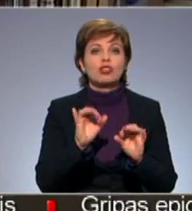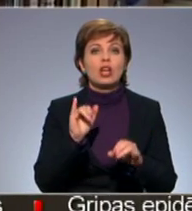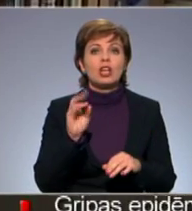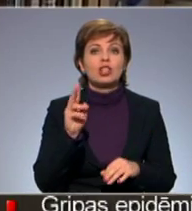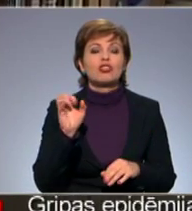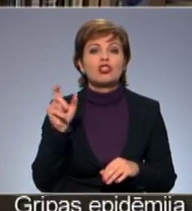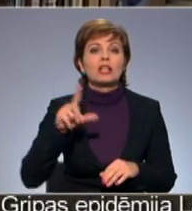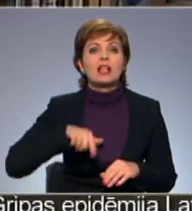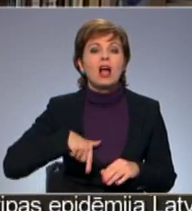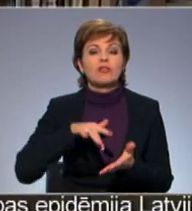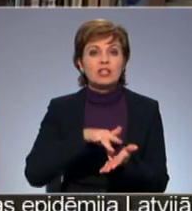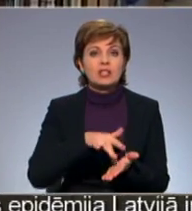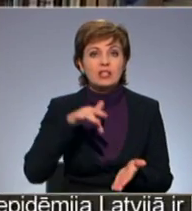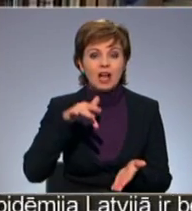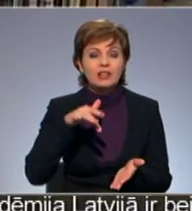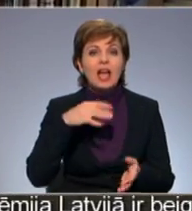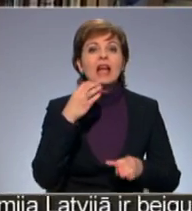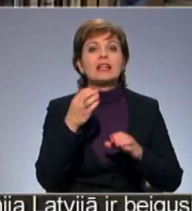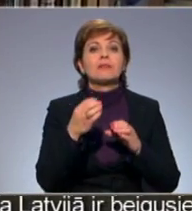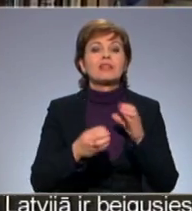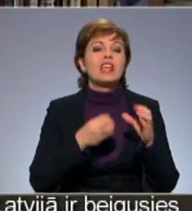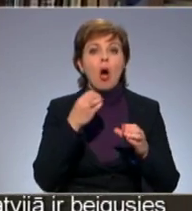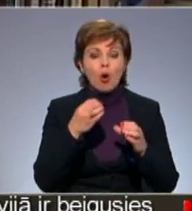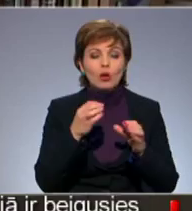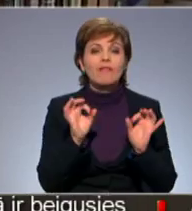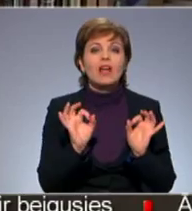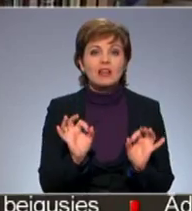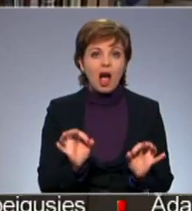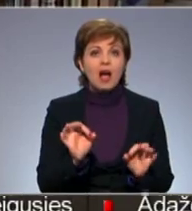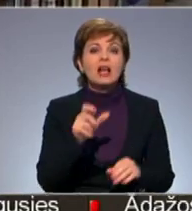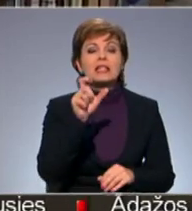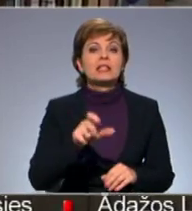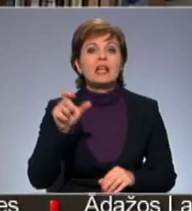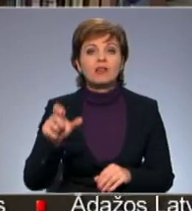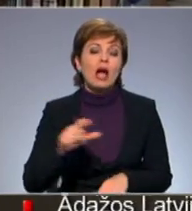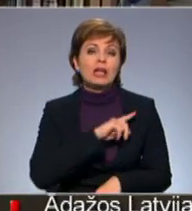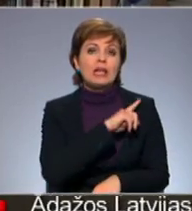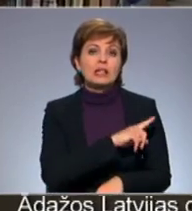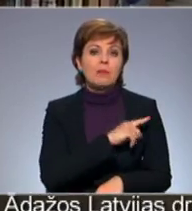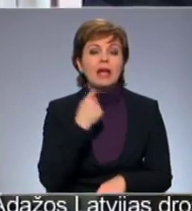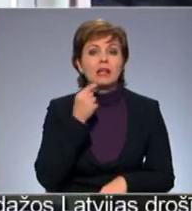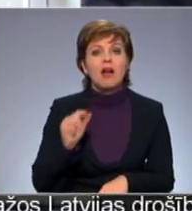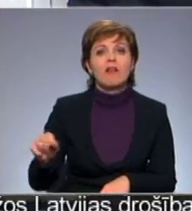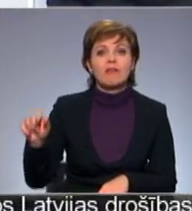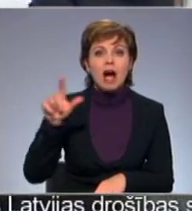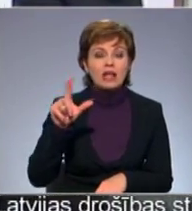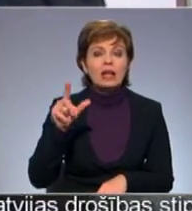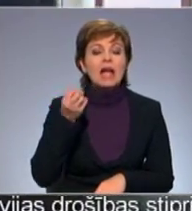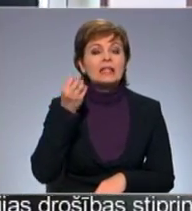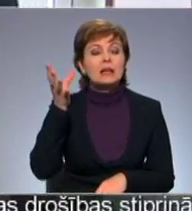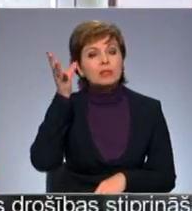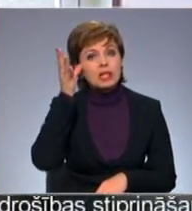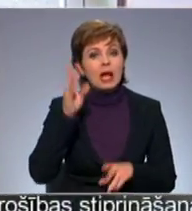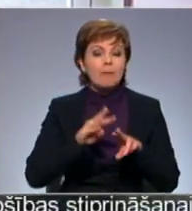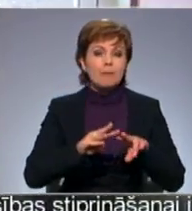centrs. Nu, jā, nu, geogrāfiski jā, bet cilvēku ziņā un tev iespēju ziņā Rīgai vairāk. Izglītības un